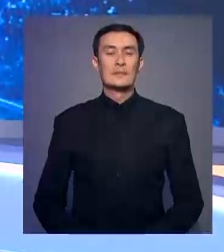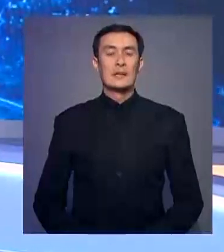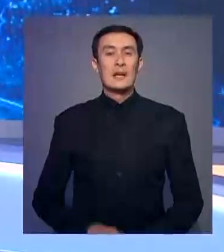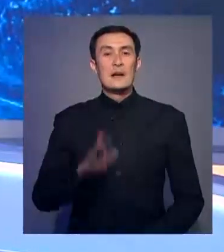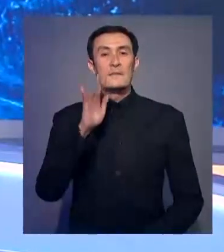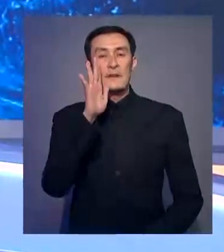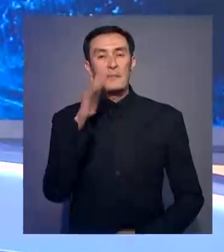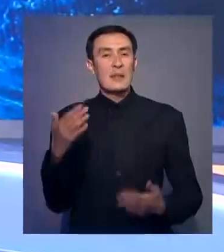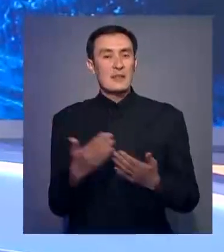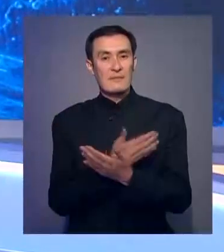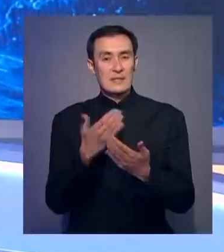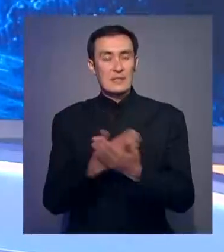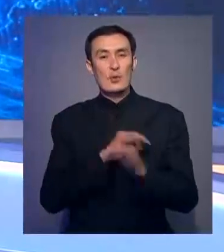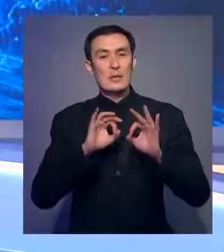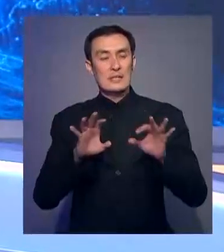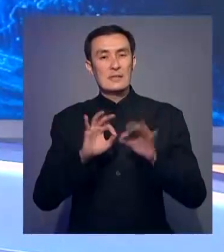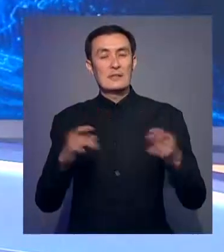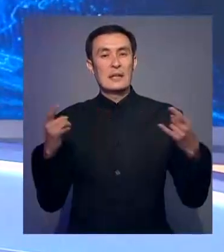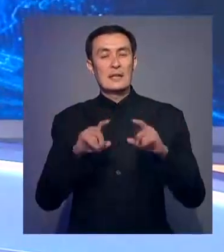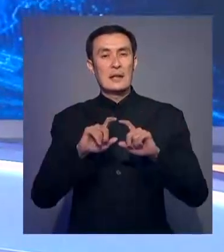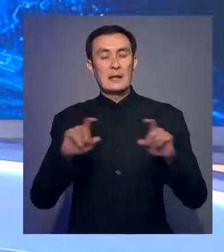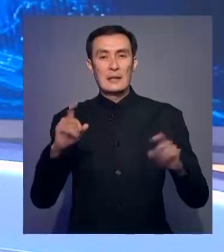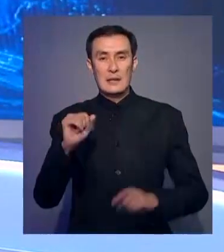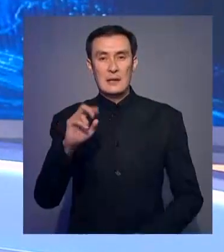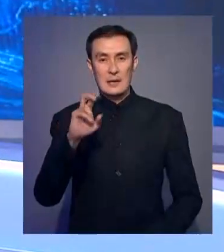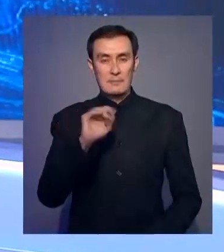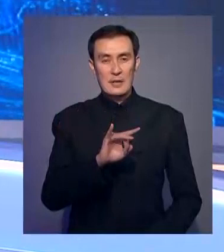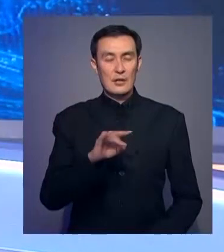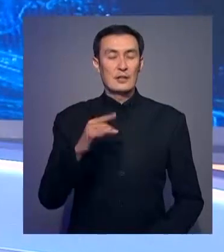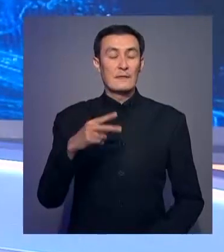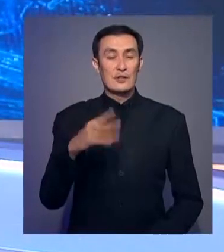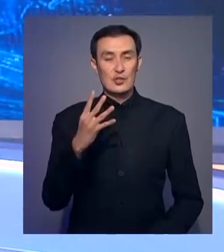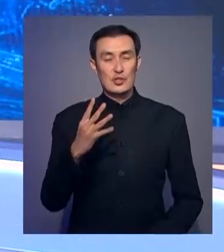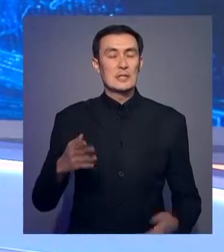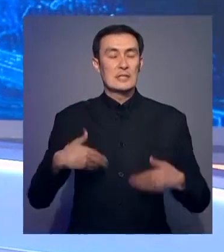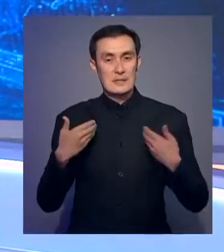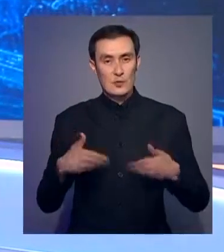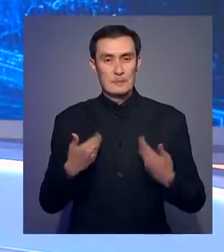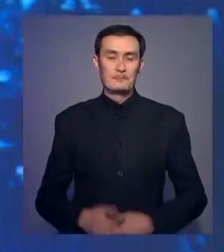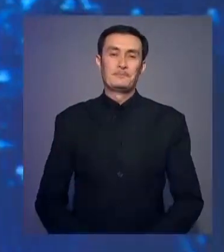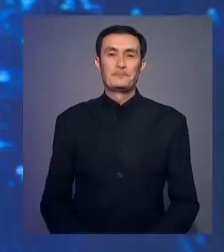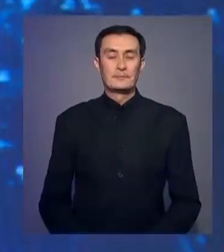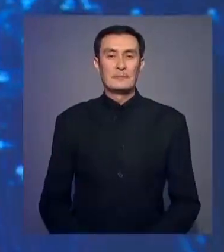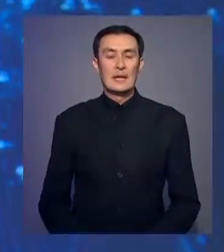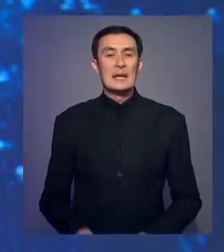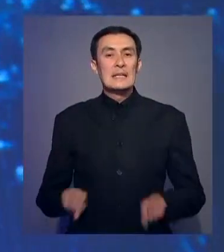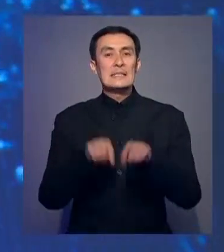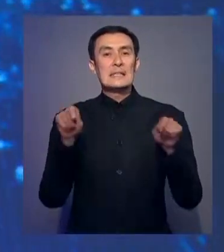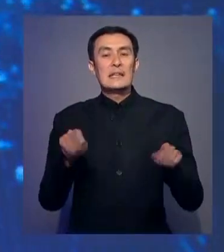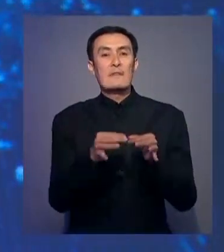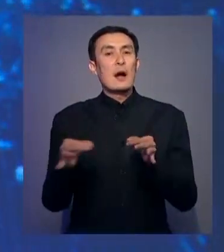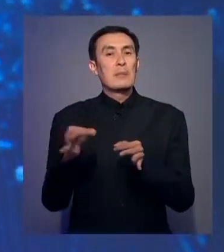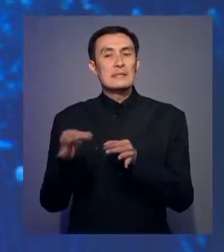С последними новостями вас познакомят сурдопереводчик Хасан Исраилов и я, Алмаз Ашим. Добрый вечер. Создавать в